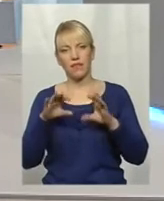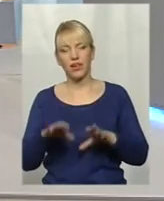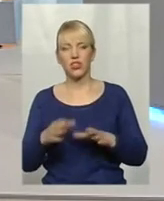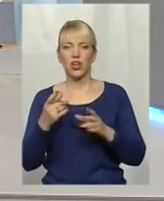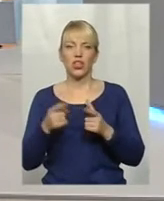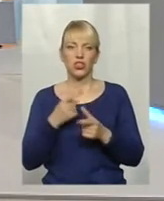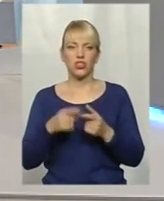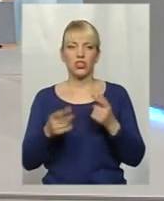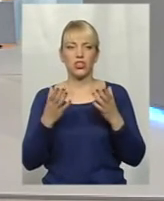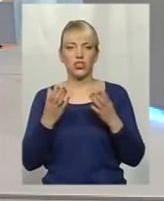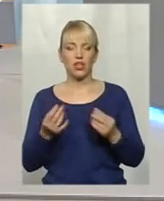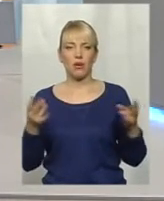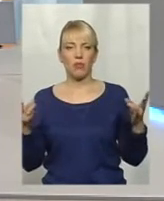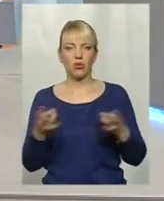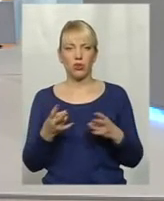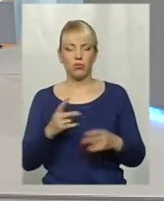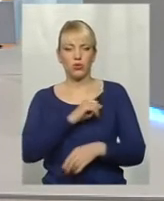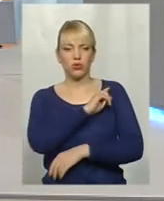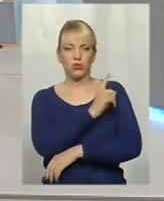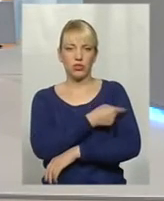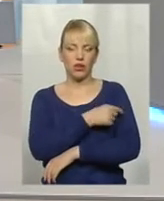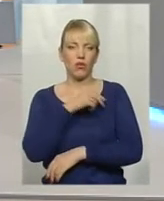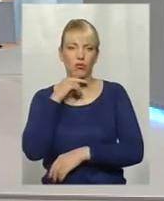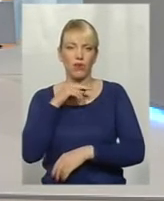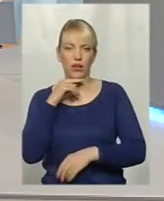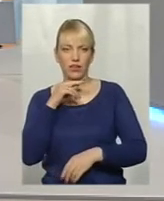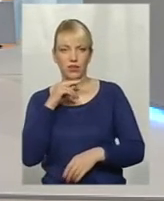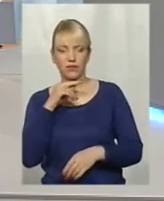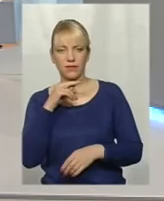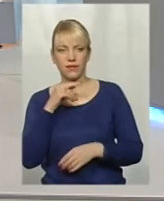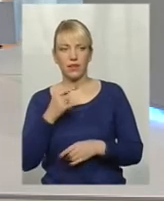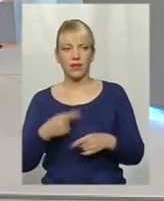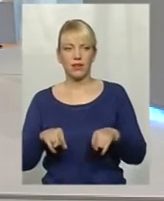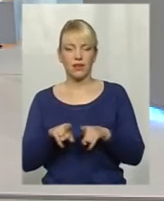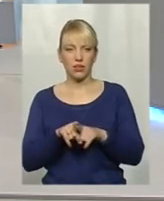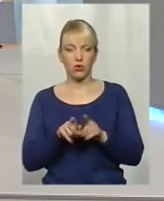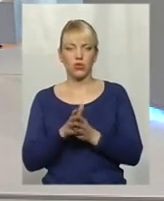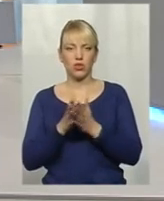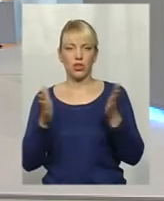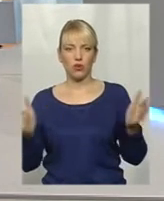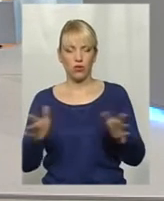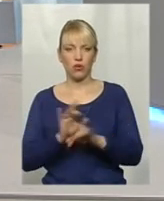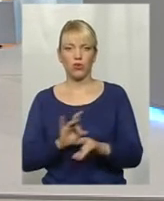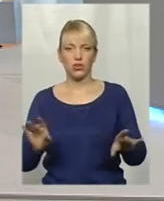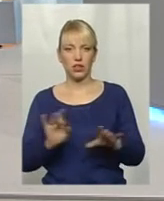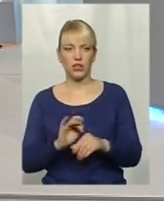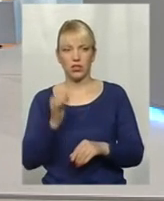ще потребує зусиль, уваги і такого широкого